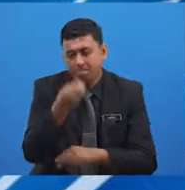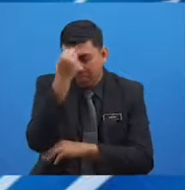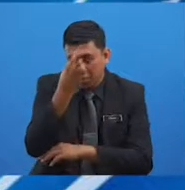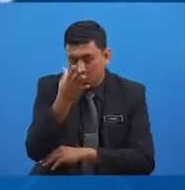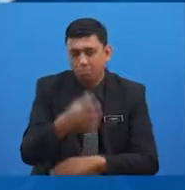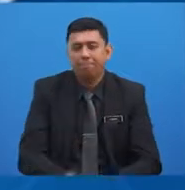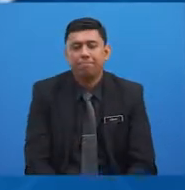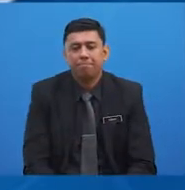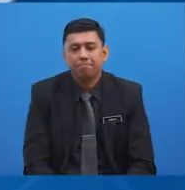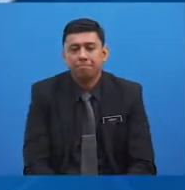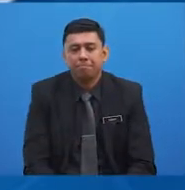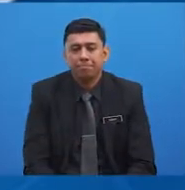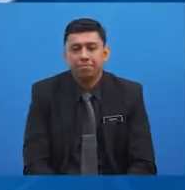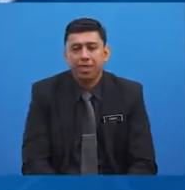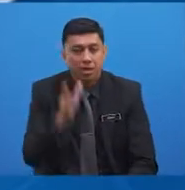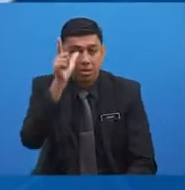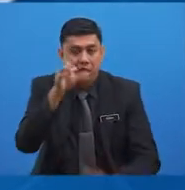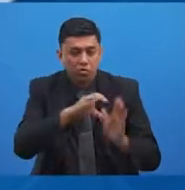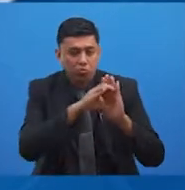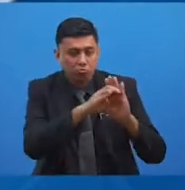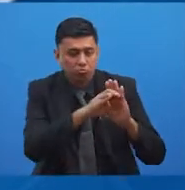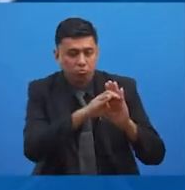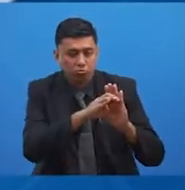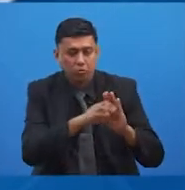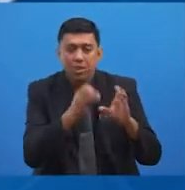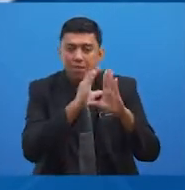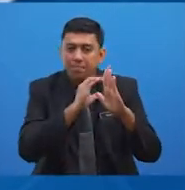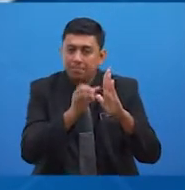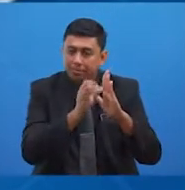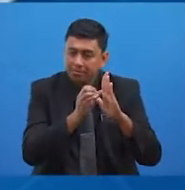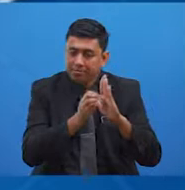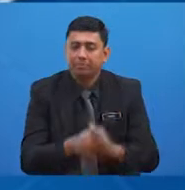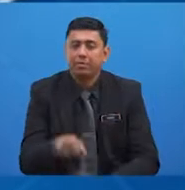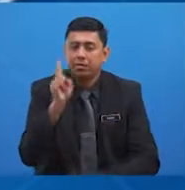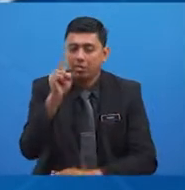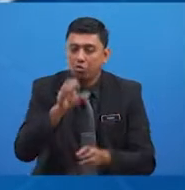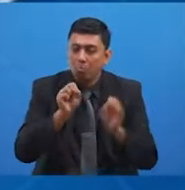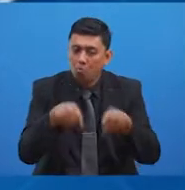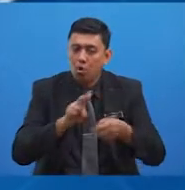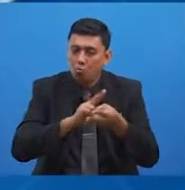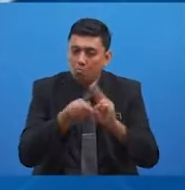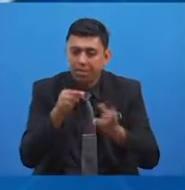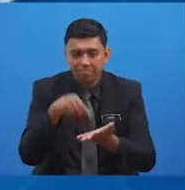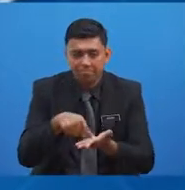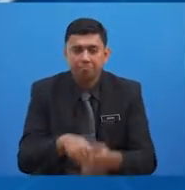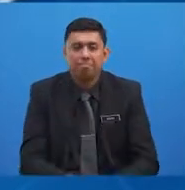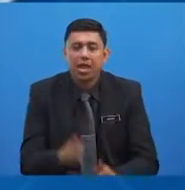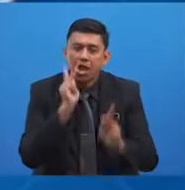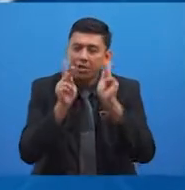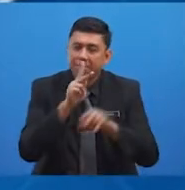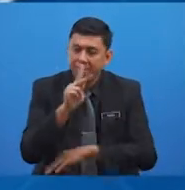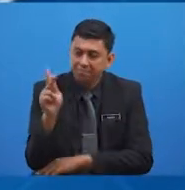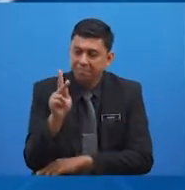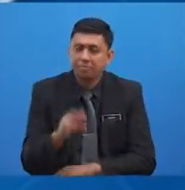diisytiharkan. Lihat contoh pengisytiharan data ke dalam suatu pemboleh ubah ini. Katakan